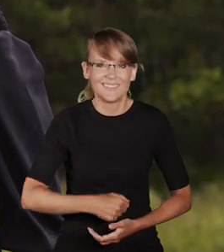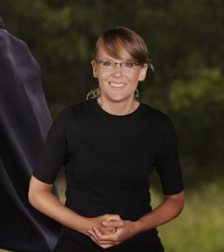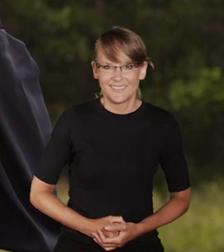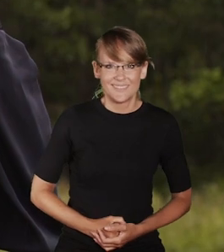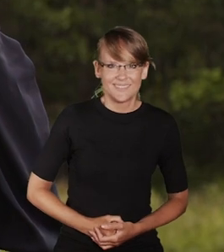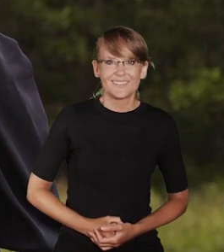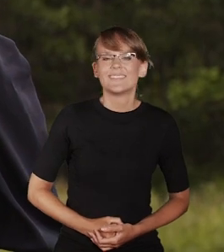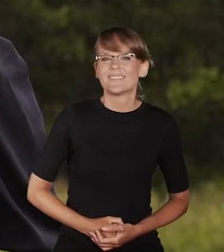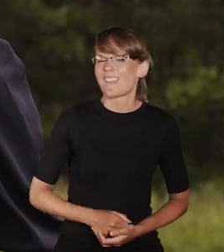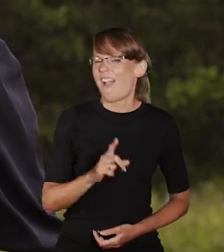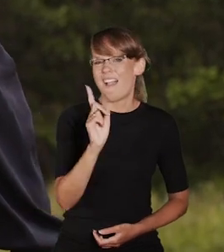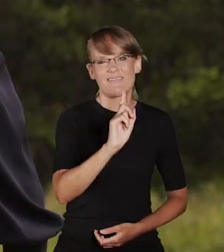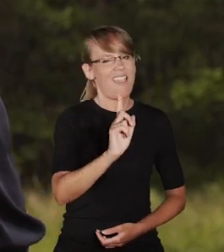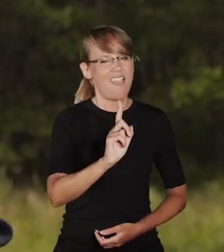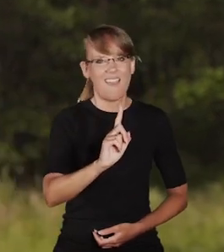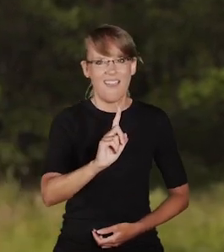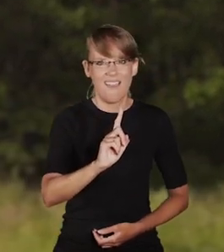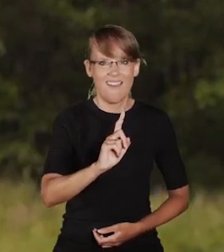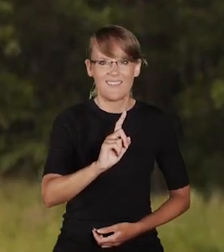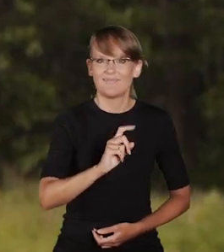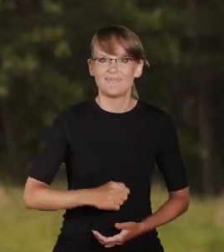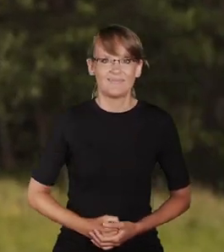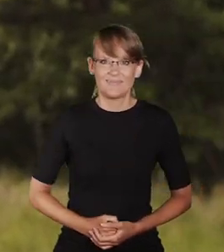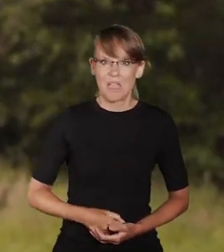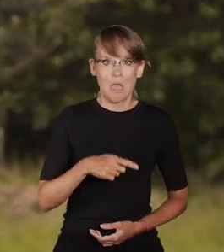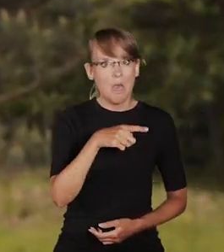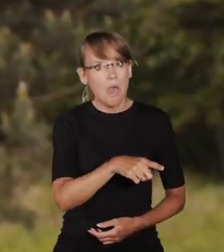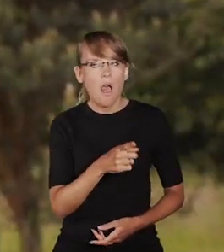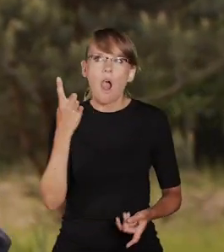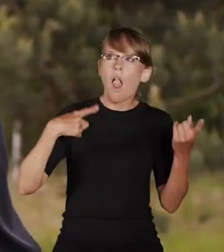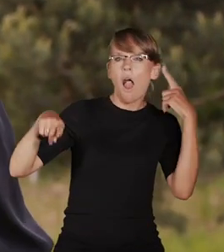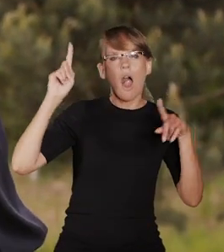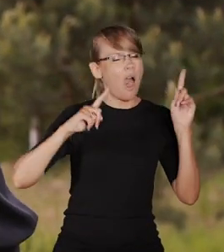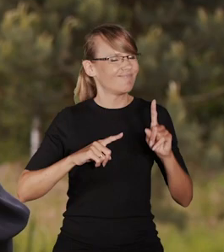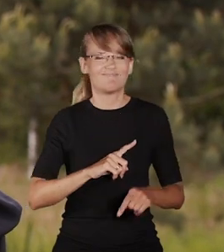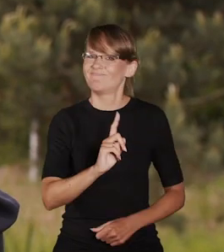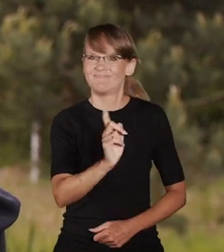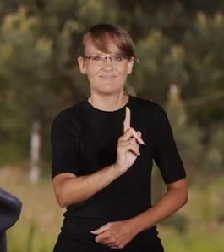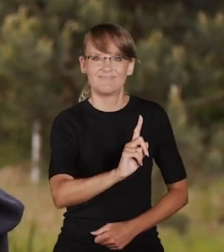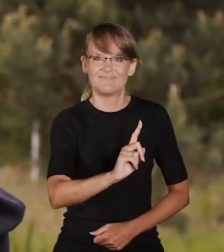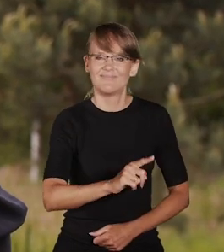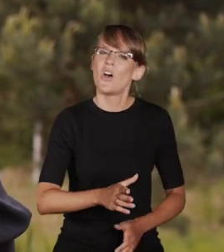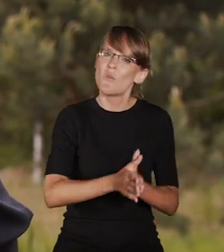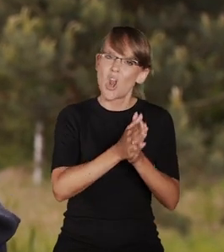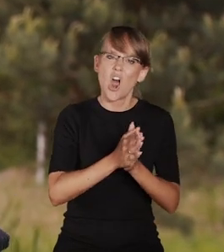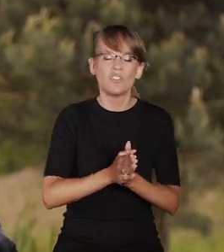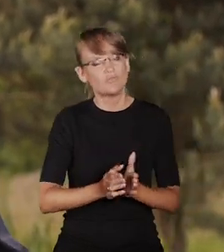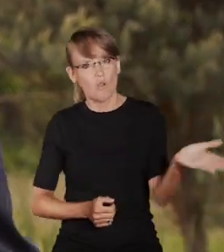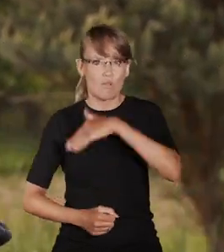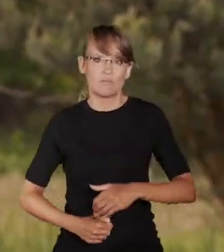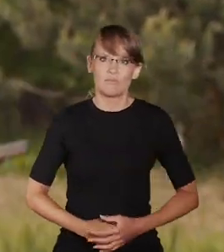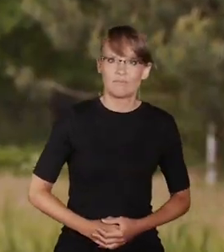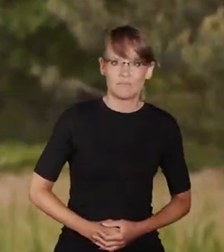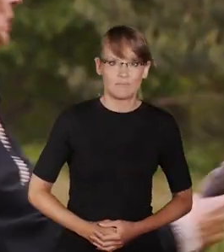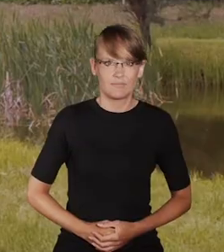pana obleciał. To tak, mój panie? Nie wykręci mi się pan.